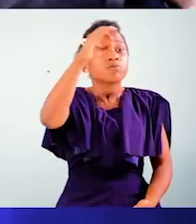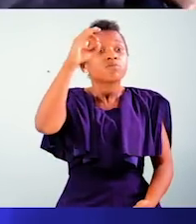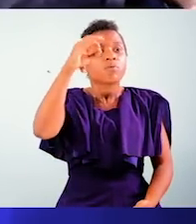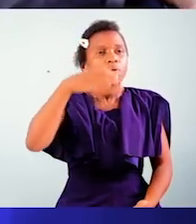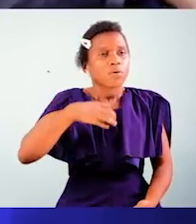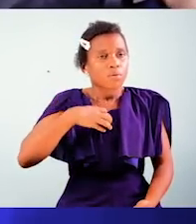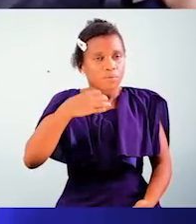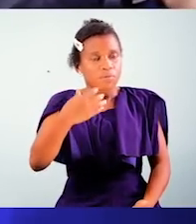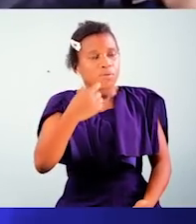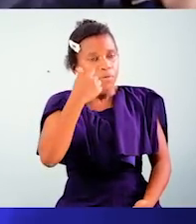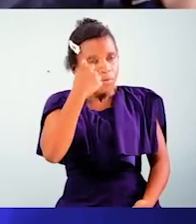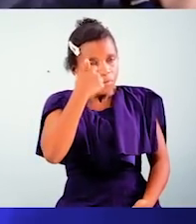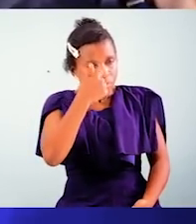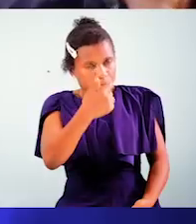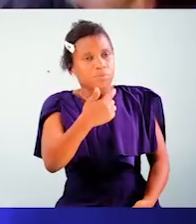jicho linalomsaidia